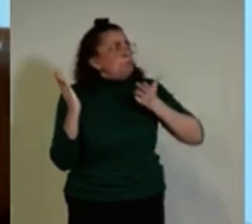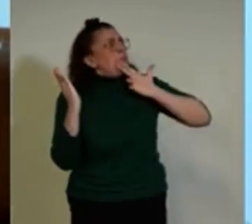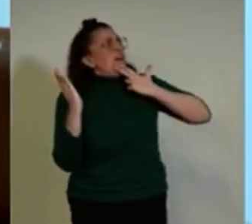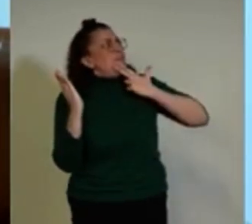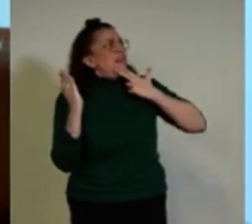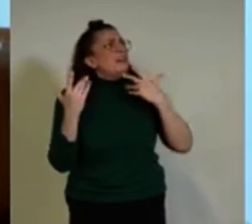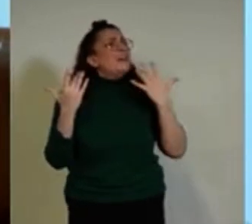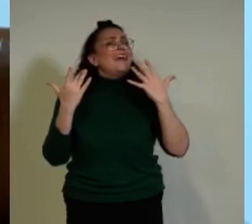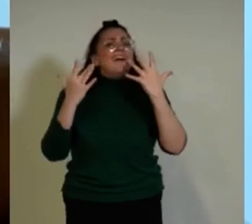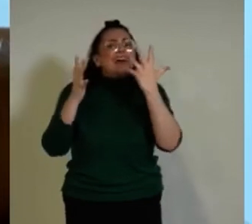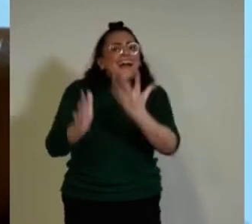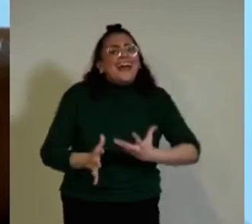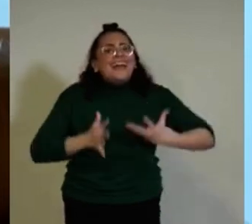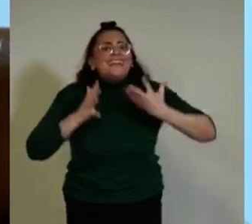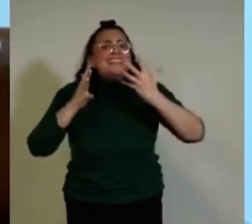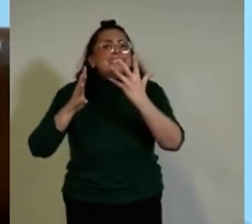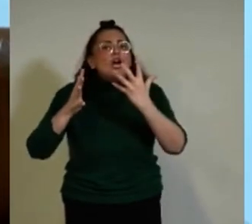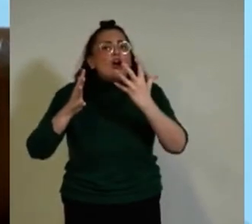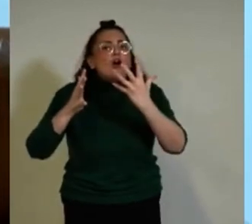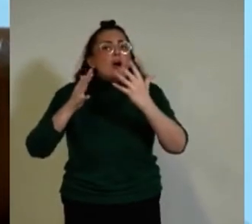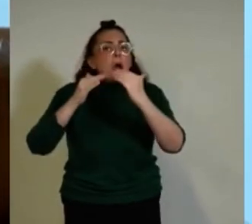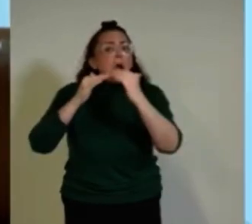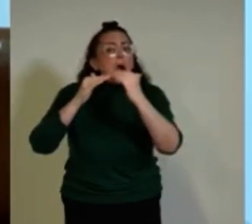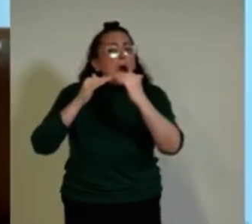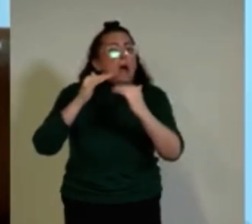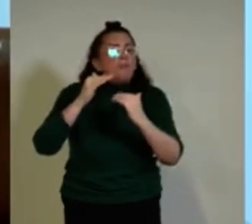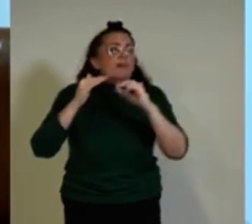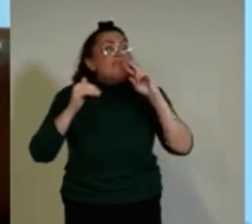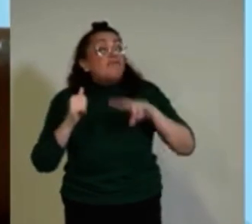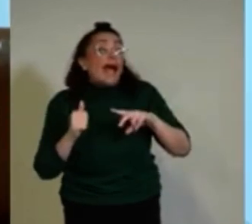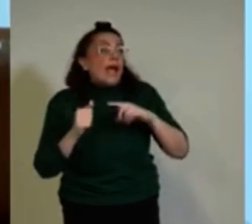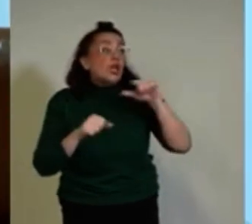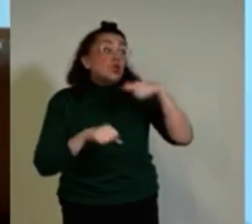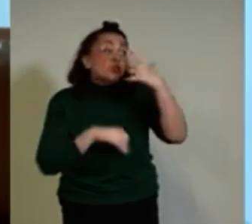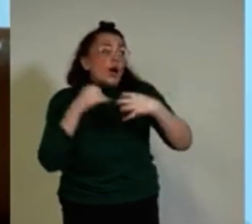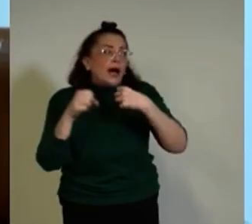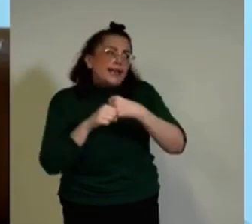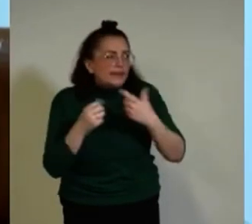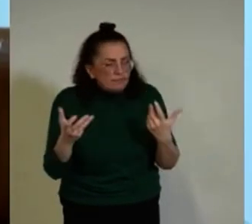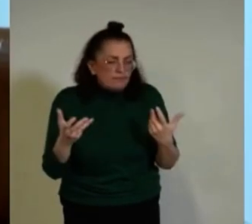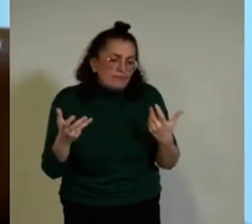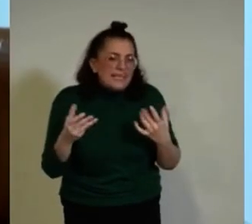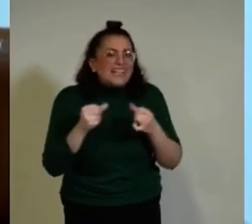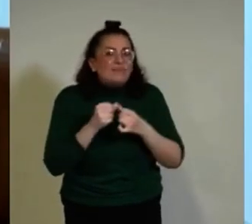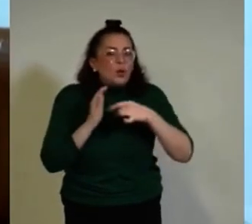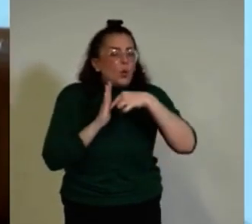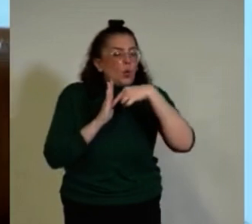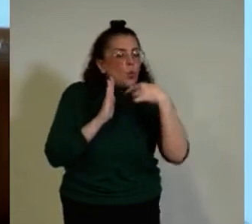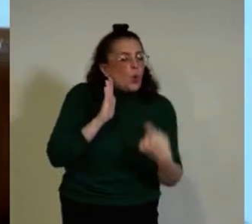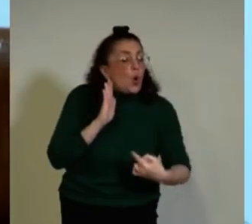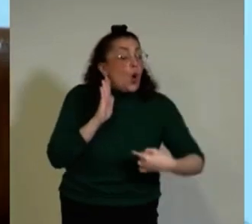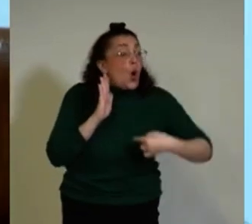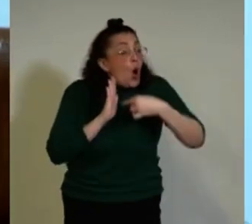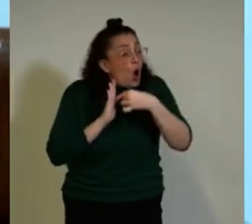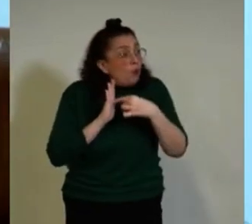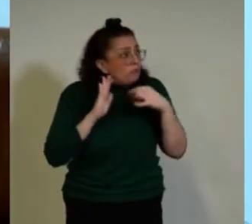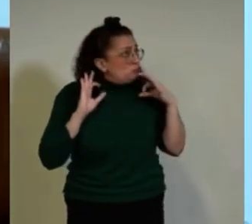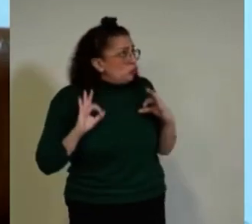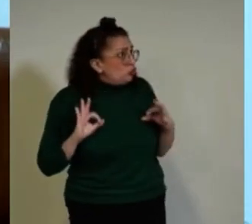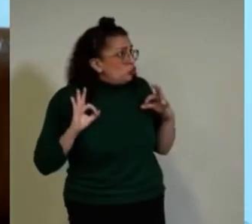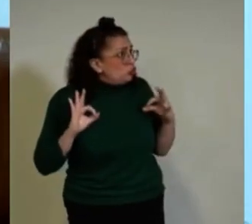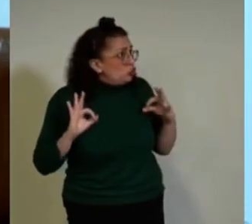10 ans. On parle aussi souvent de 12 ans en réalité, donc avec une capacité de désendettement tout à fait raisonnable. D'ailleurs, Monsieur le